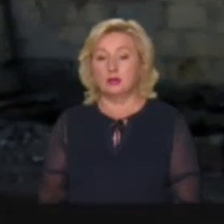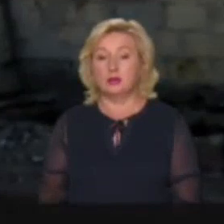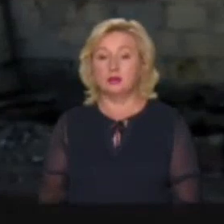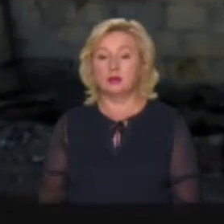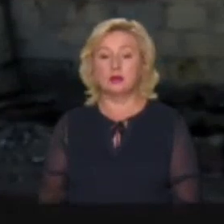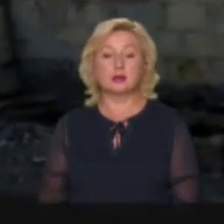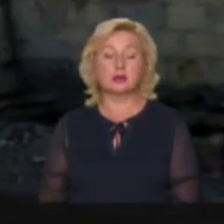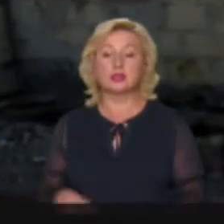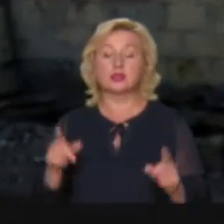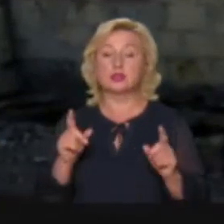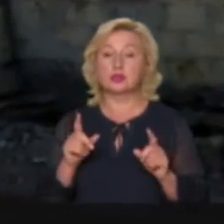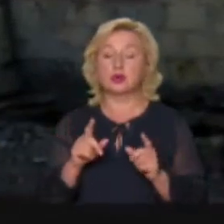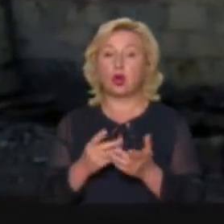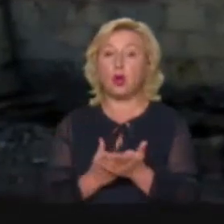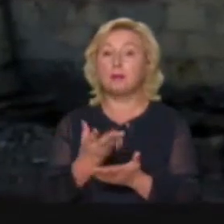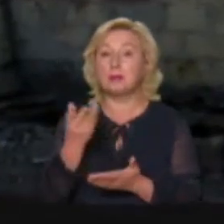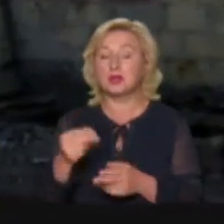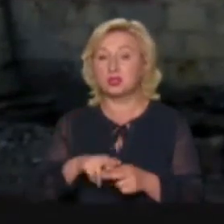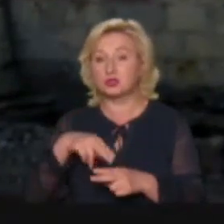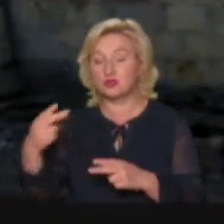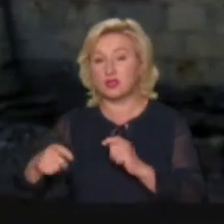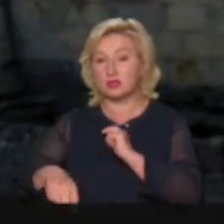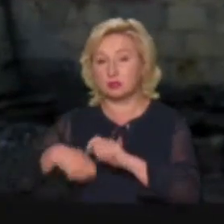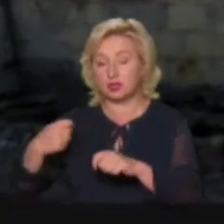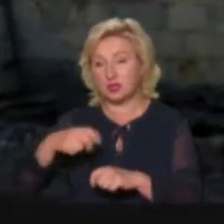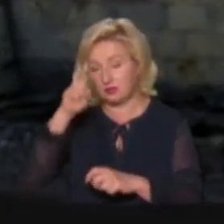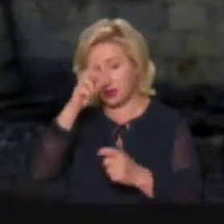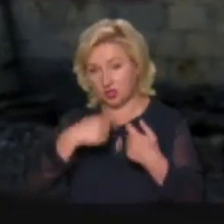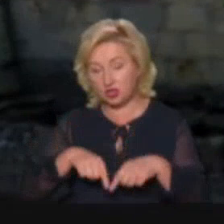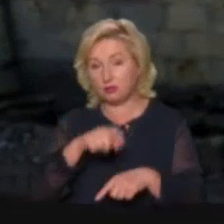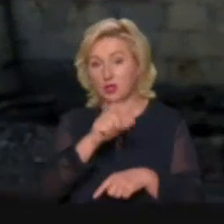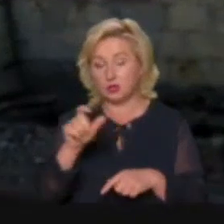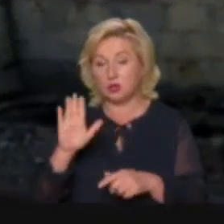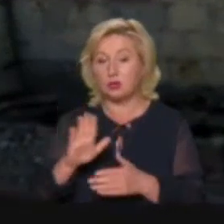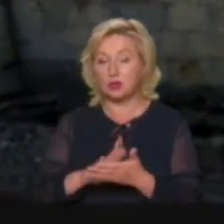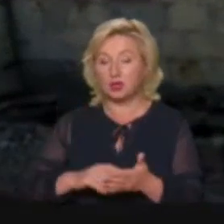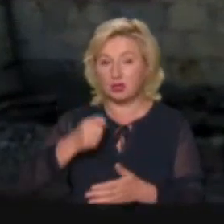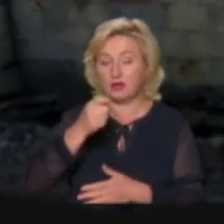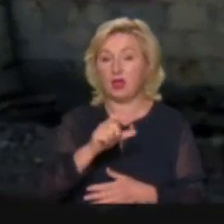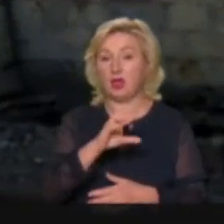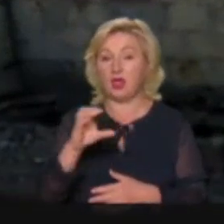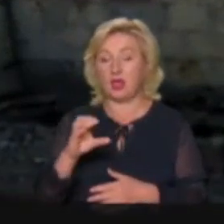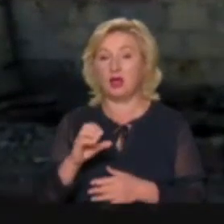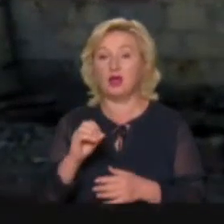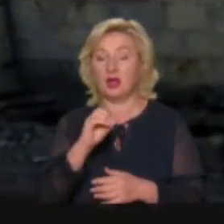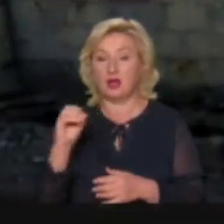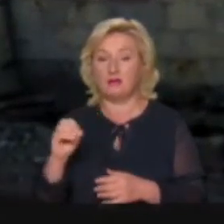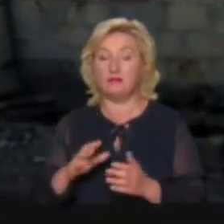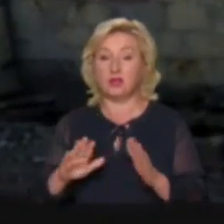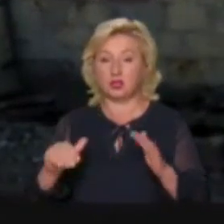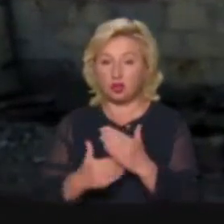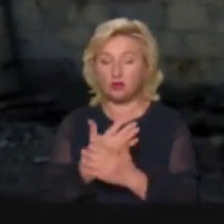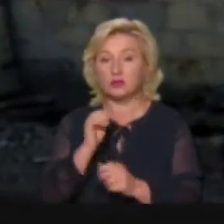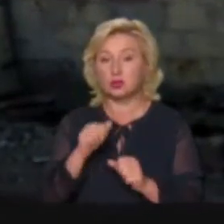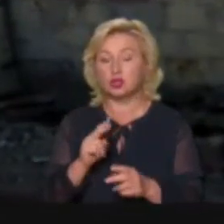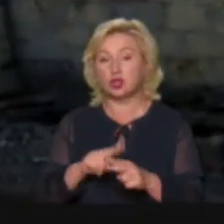Ну, а щодо компенсування збитків від держави, то певно, що мешканці будуть подаватися на Е-відновлення та сподіваюся, що щось зможуть